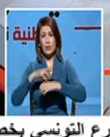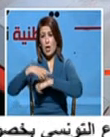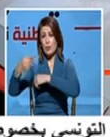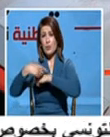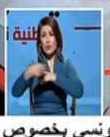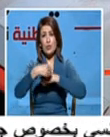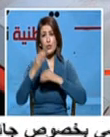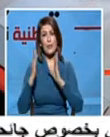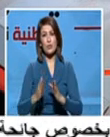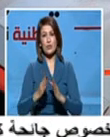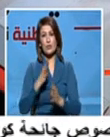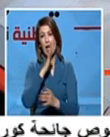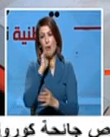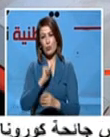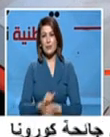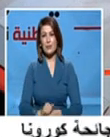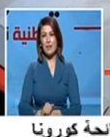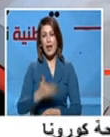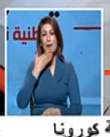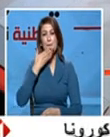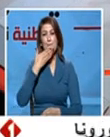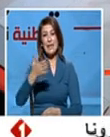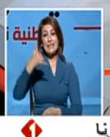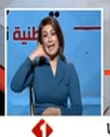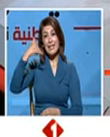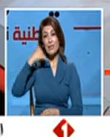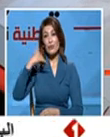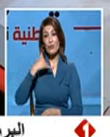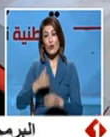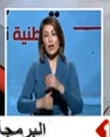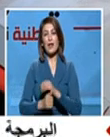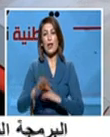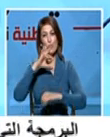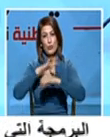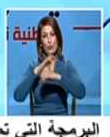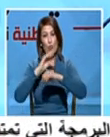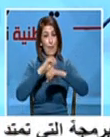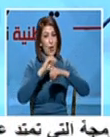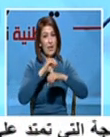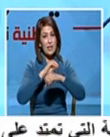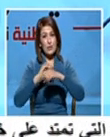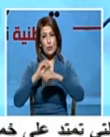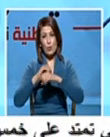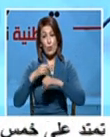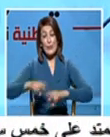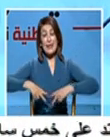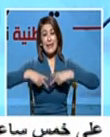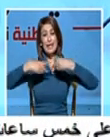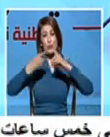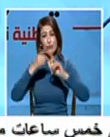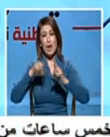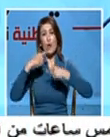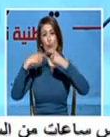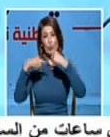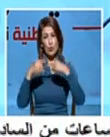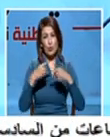يجي. شكر جزيل لك دكتور جلال بوبكر على هذه الملاحظات هامة جدا لأنك تعيش فيها، هذه تعيش فيها كل يوم أنت